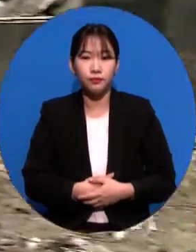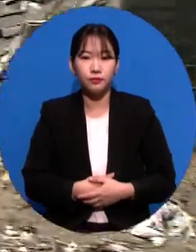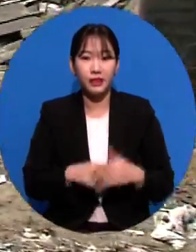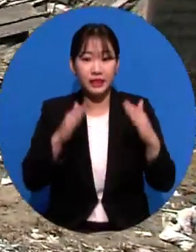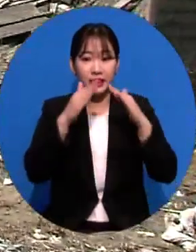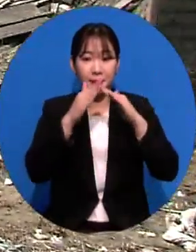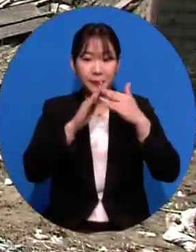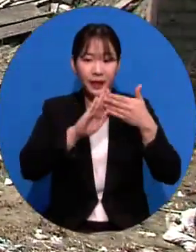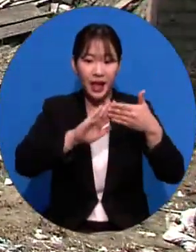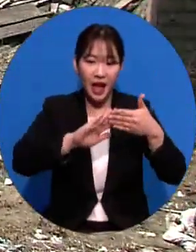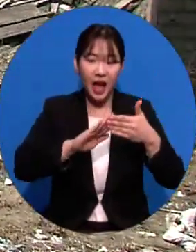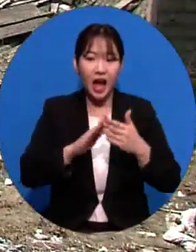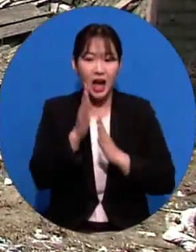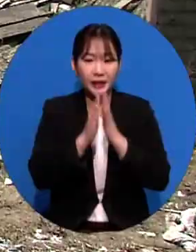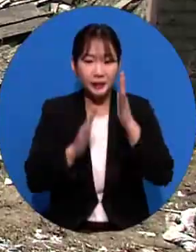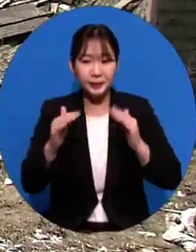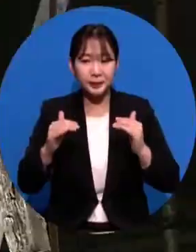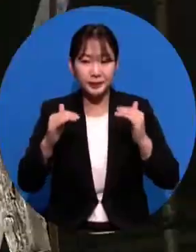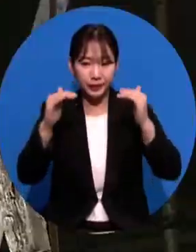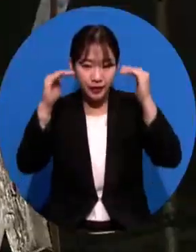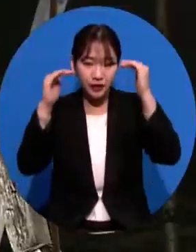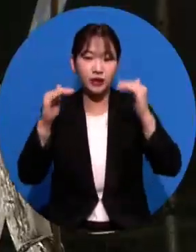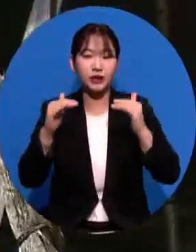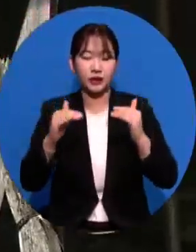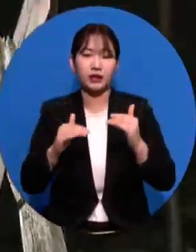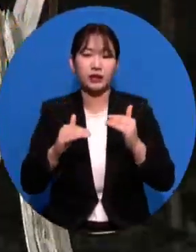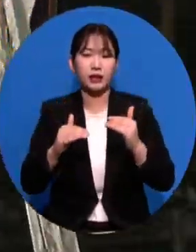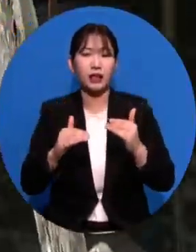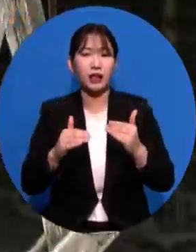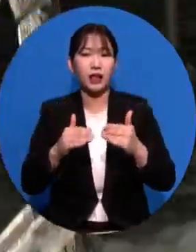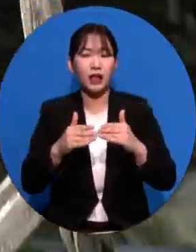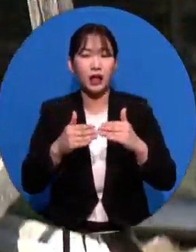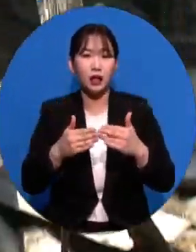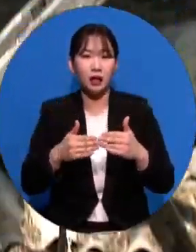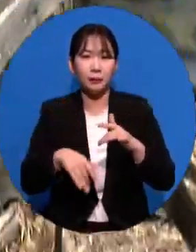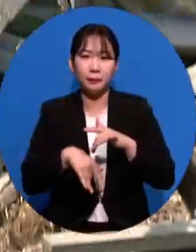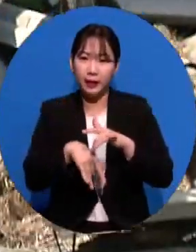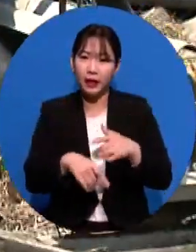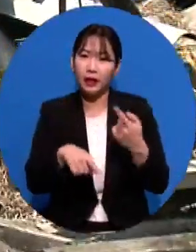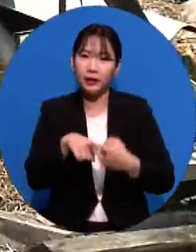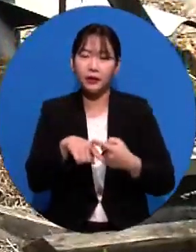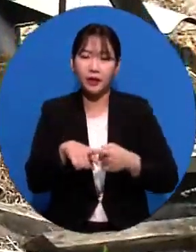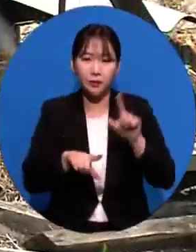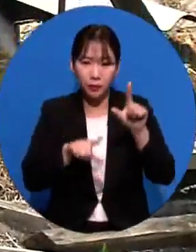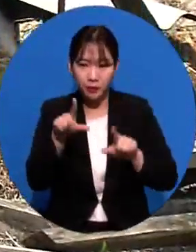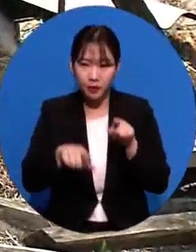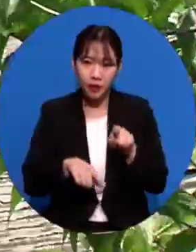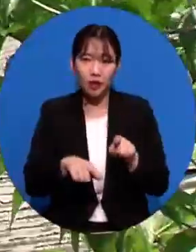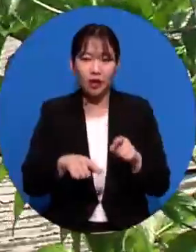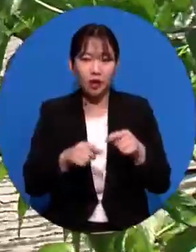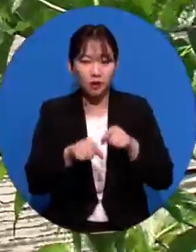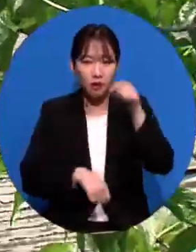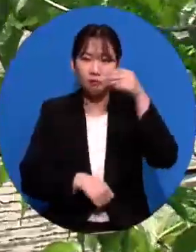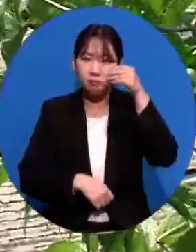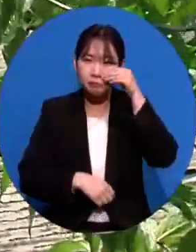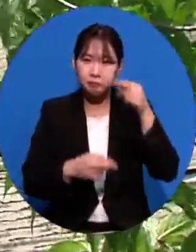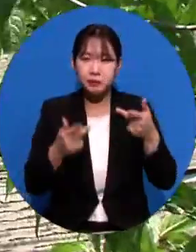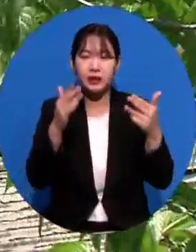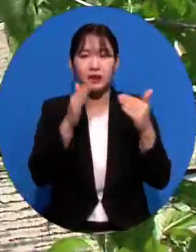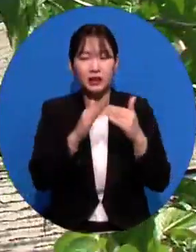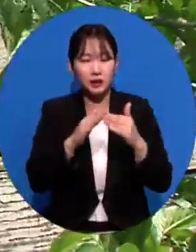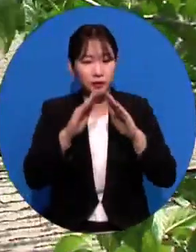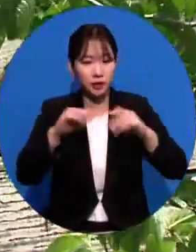지붕이 주저않고 수풀이 무성하게 자라는 등 마치 폐허 를 방불케 합니다 이처럼 오랫동안 방치된 은 빈 짓들이